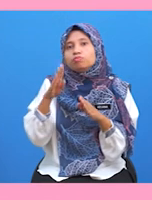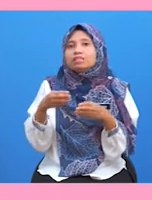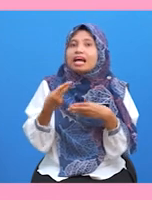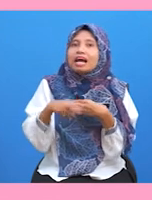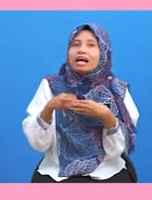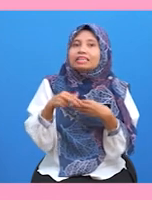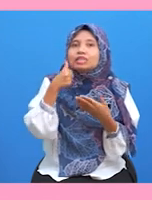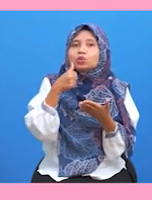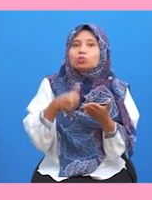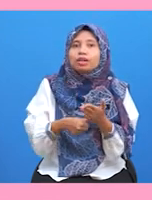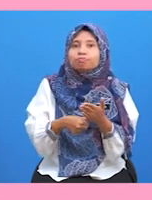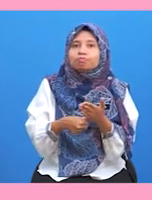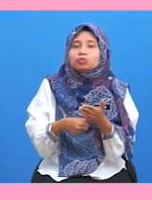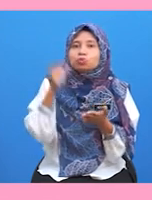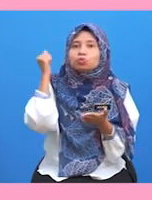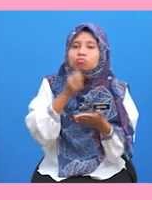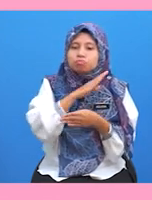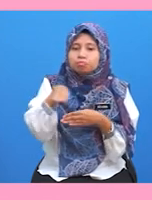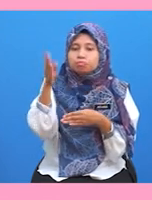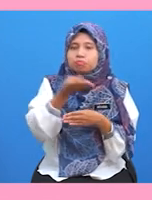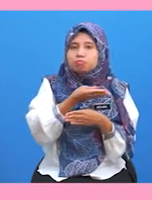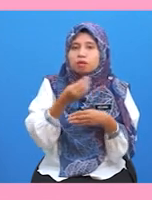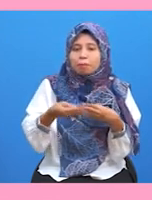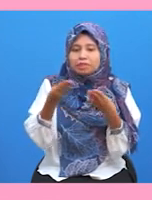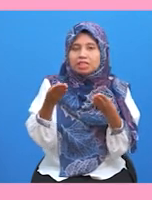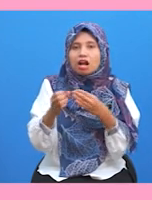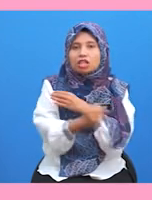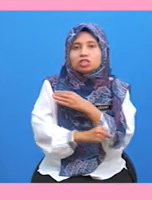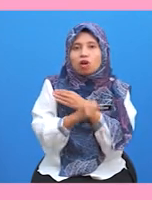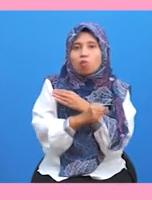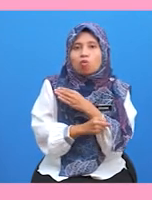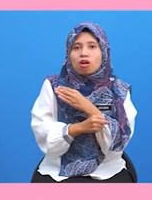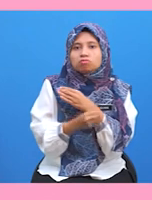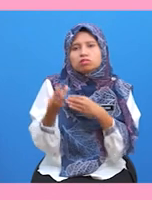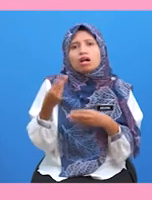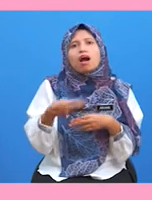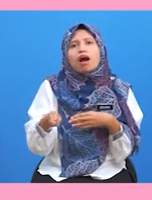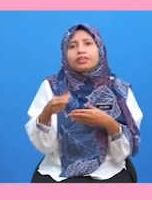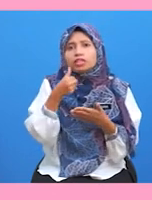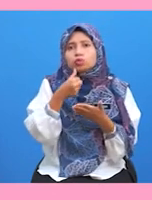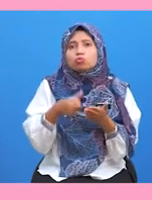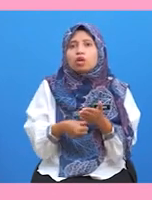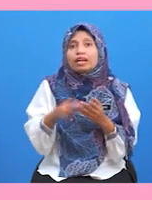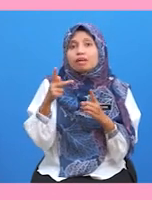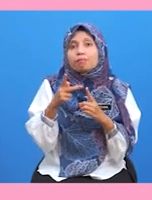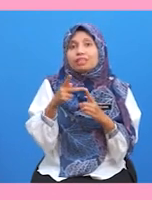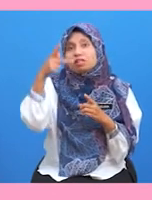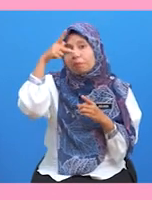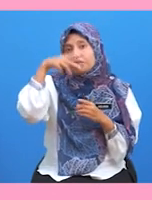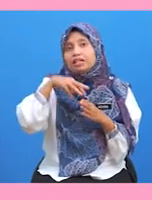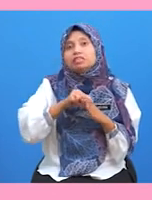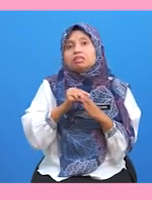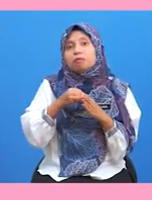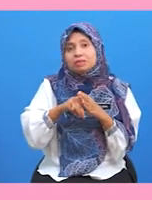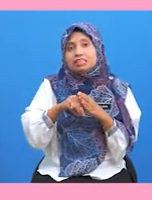referendum memansuhkan penyerahan Sarawak. Mereka menghantar surat bantahan kepada Perdana Menteri